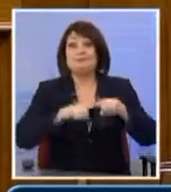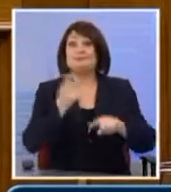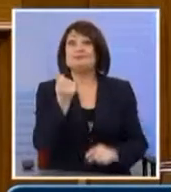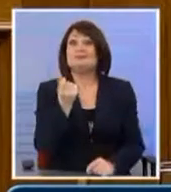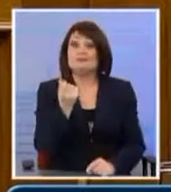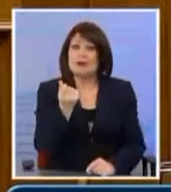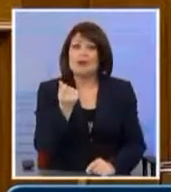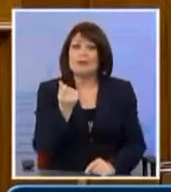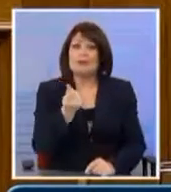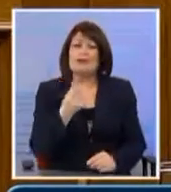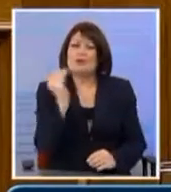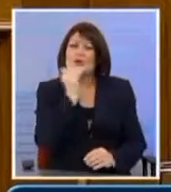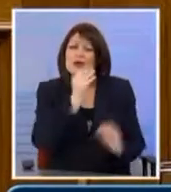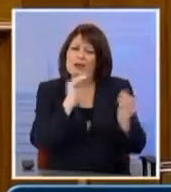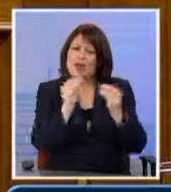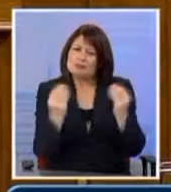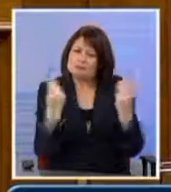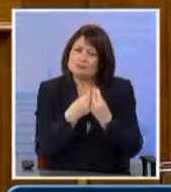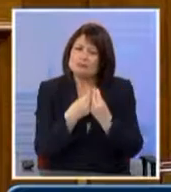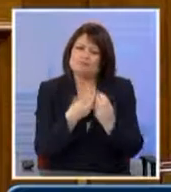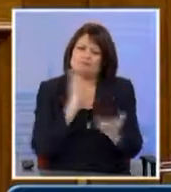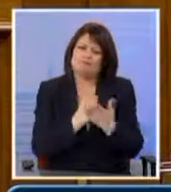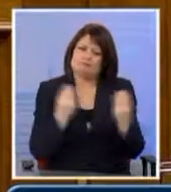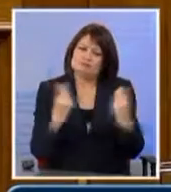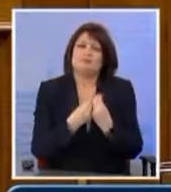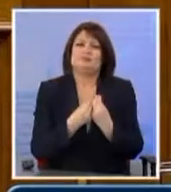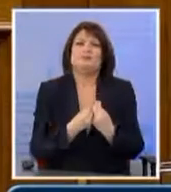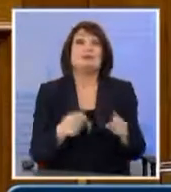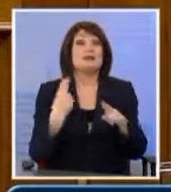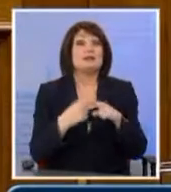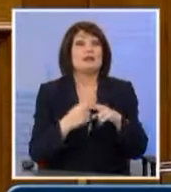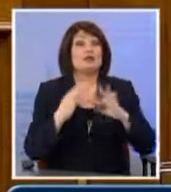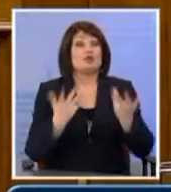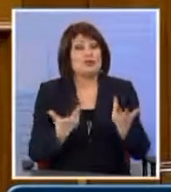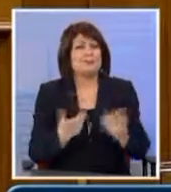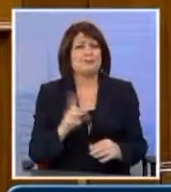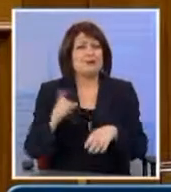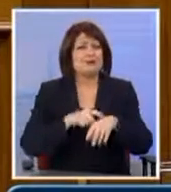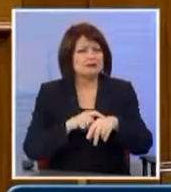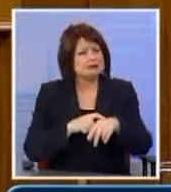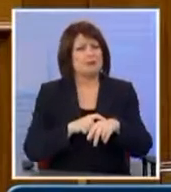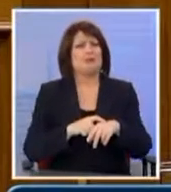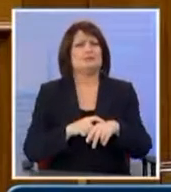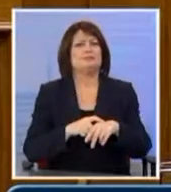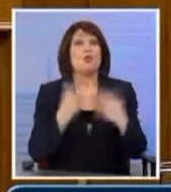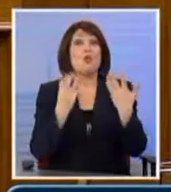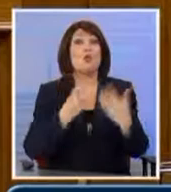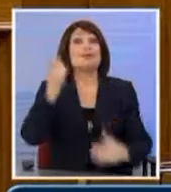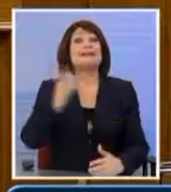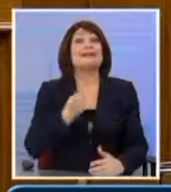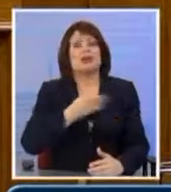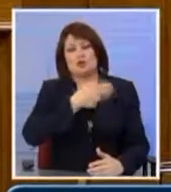πολύ γρήγορα, πολύ αποφασιστικά. Και κάτι σημαντικότερο, έχει ήδη διανυθεί το